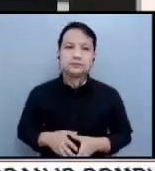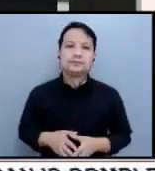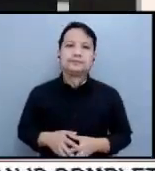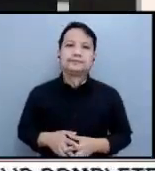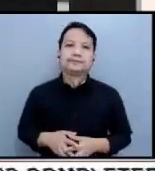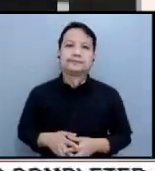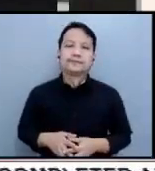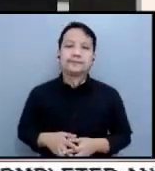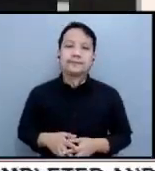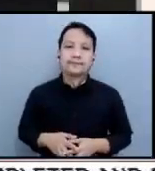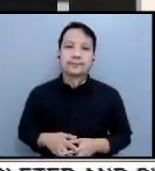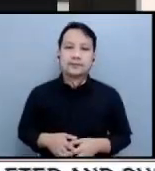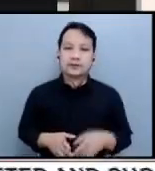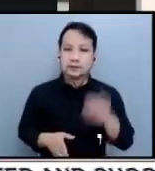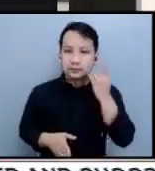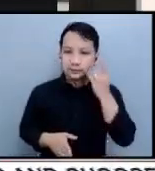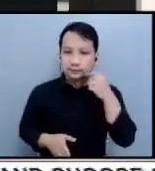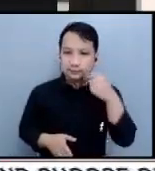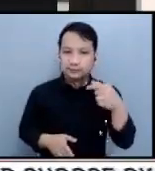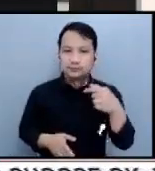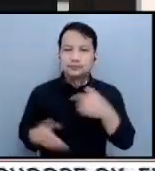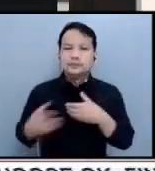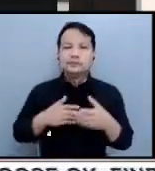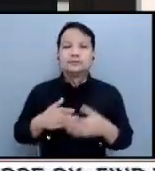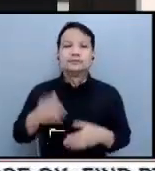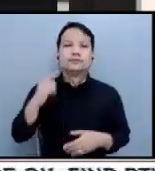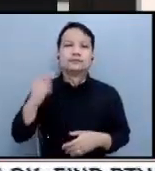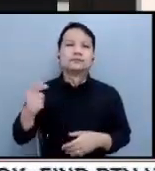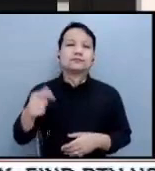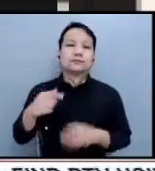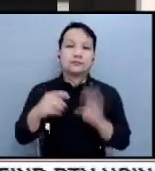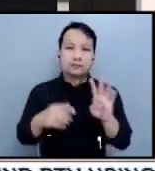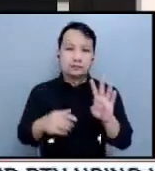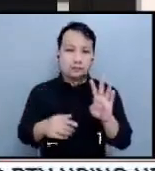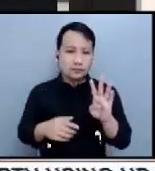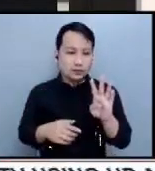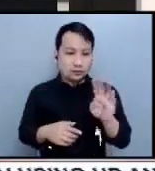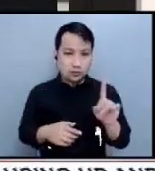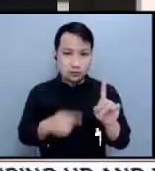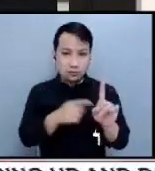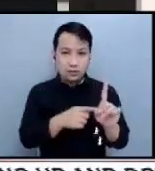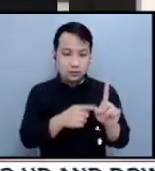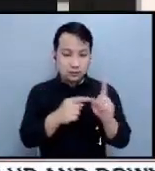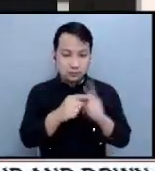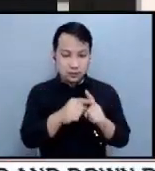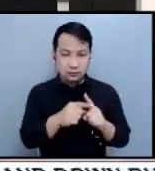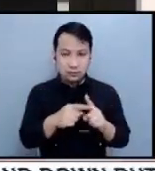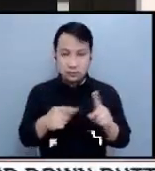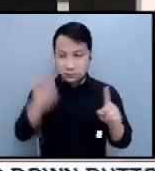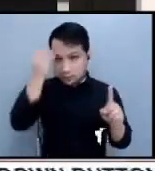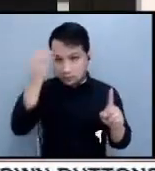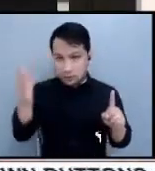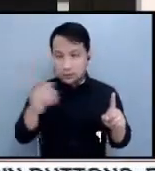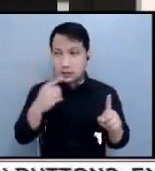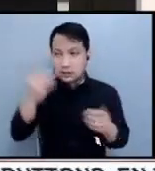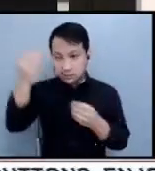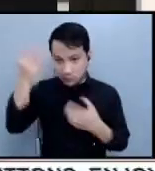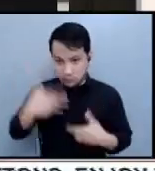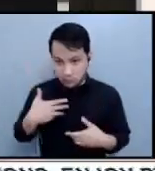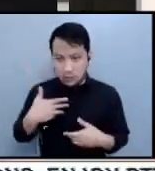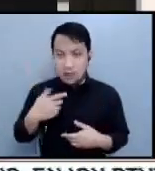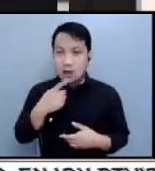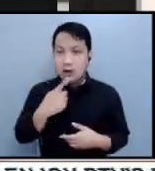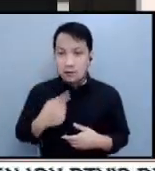Sa inyo, si Diane Kerer po ito. Attorney, out of those 41 cases po na nag-positive, may napaulat po ba or nakarating na report sa inyo